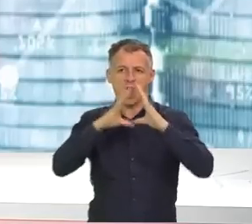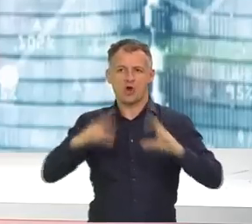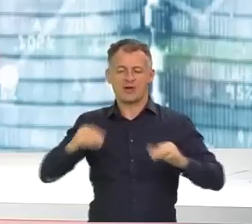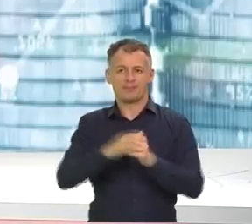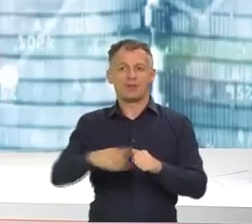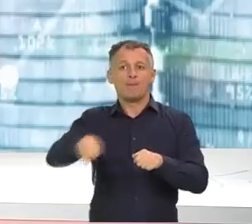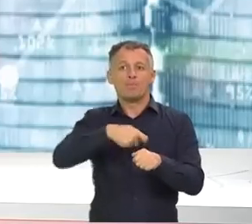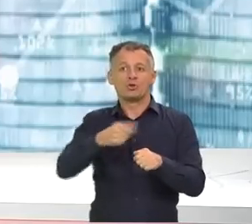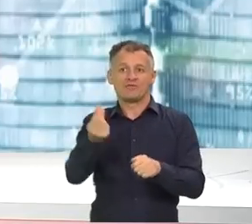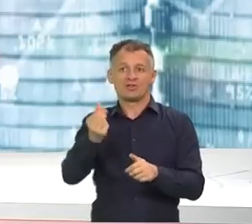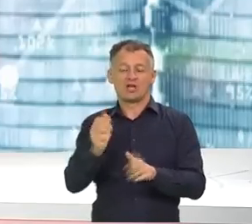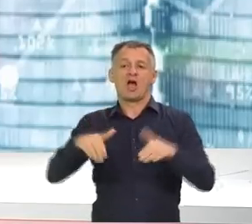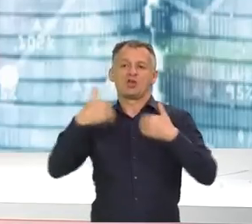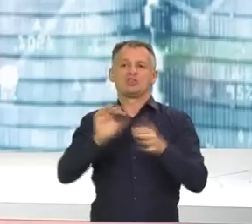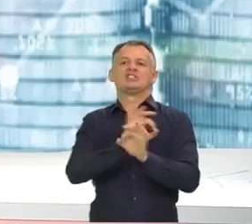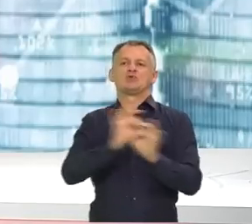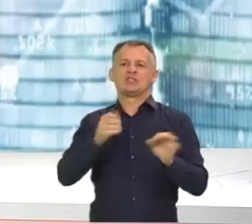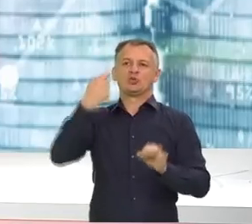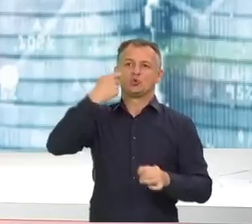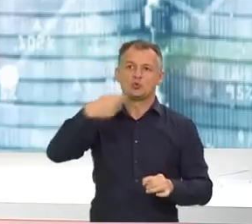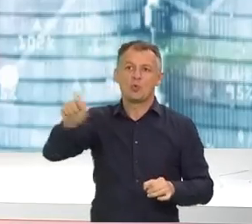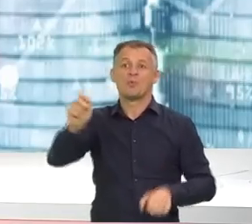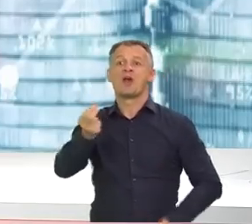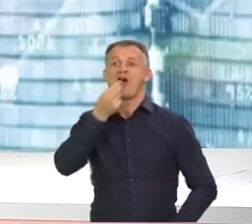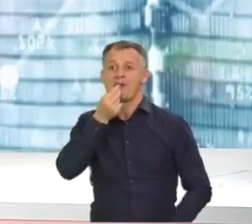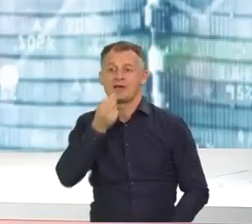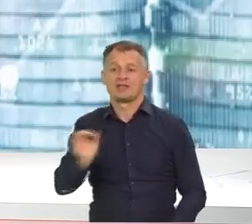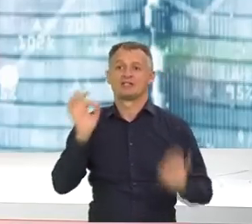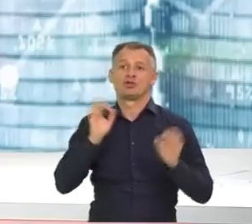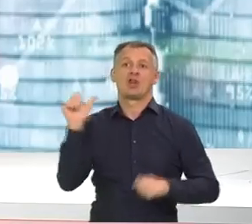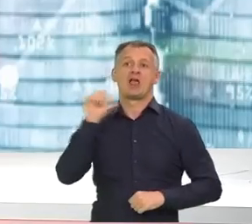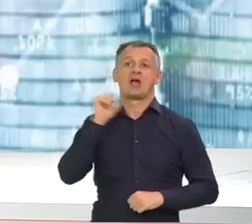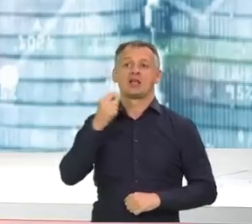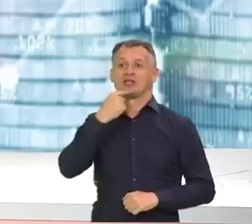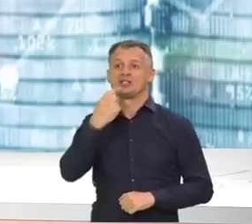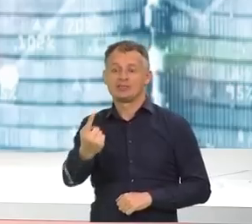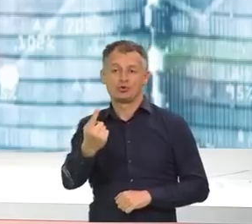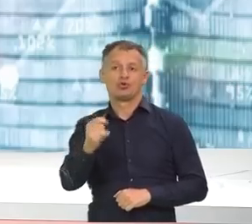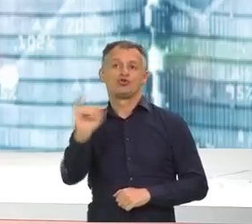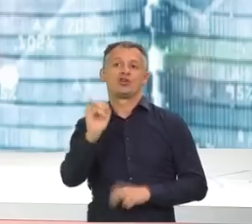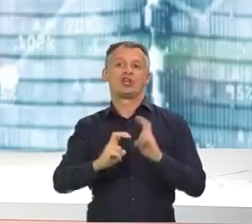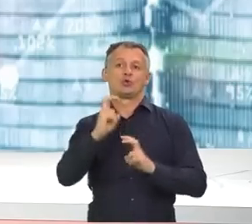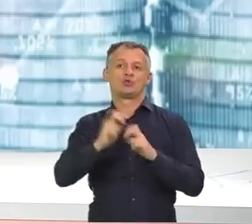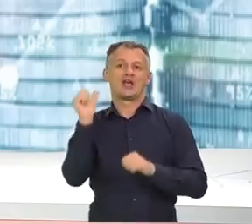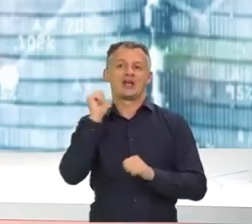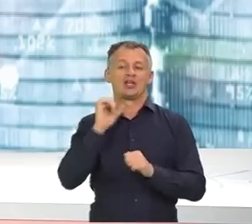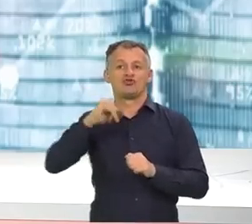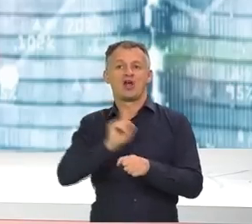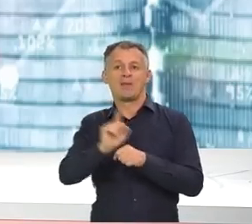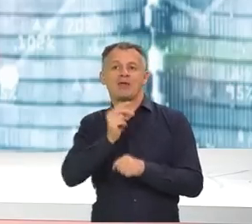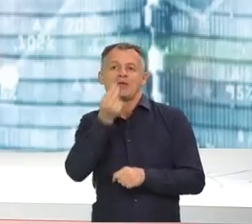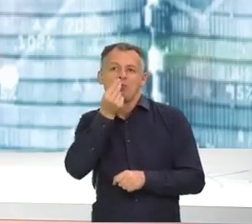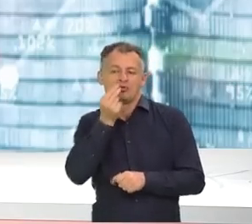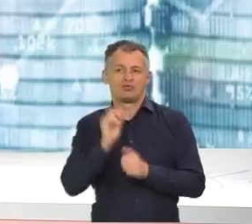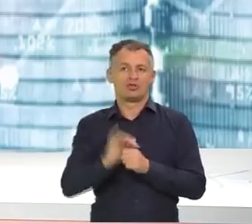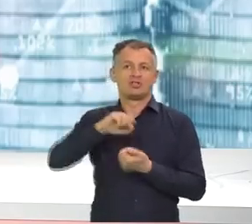Modificările fiscale vor aduce cu siguranță scumpiri ale alimentelor, în special carnea, spun jucătorii din industrie, și alimentele tradiționale